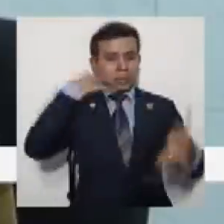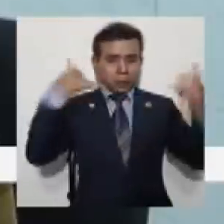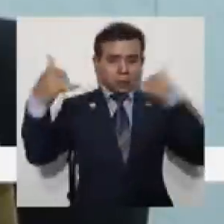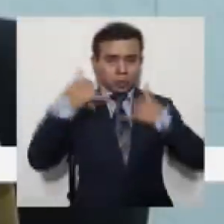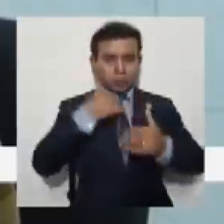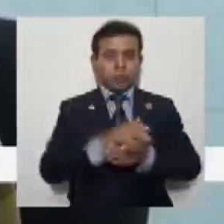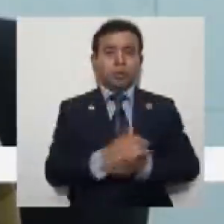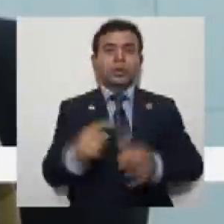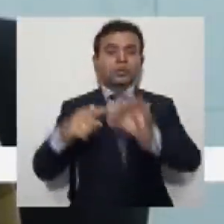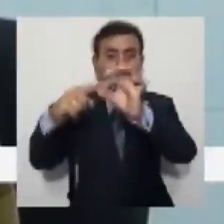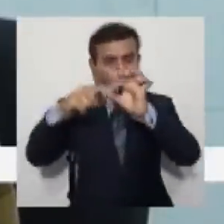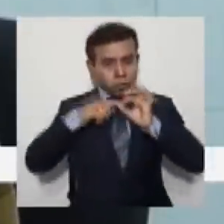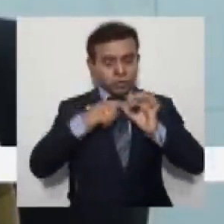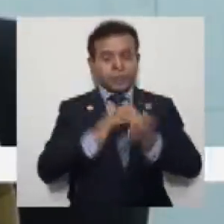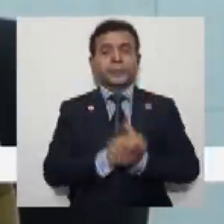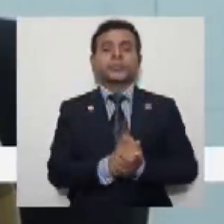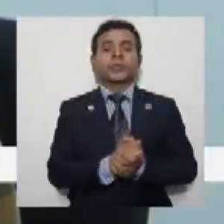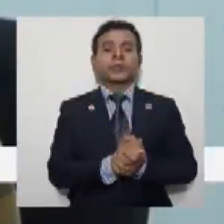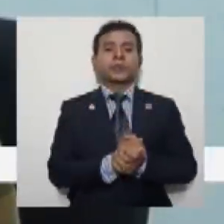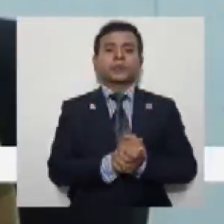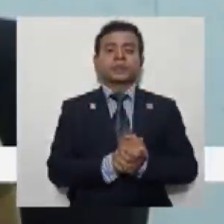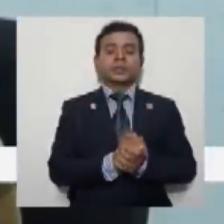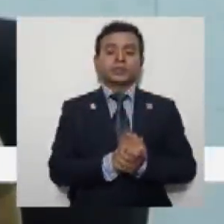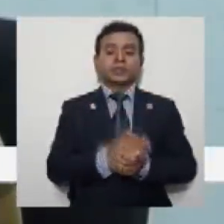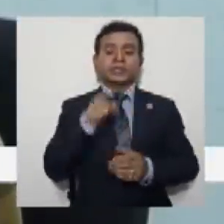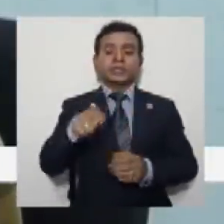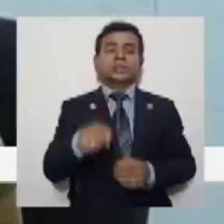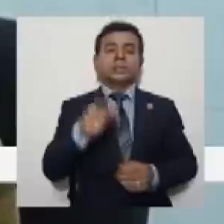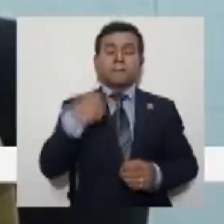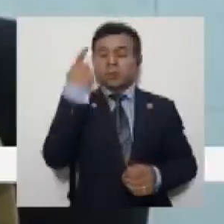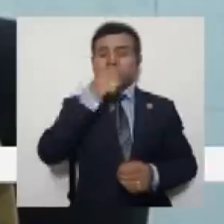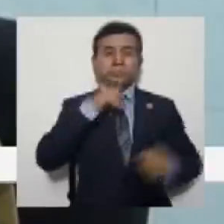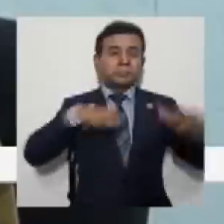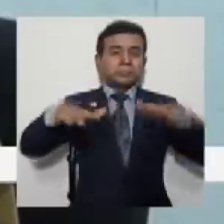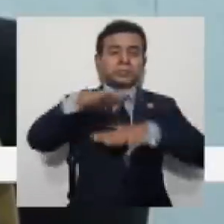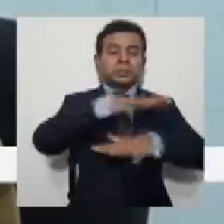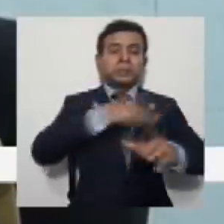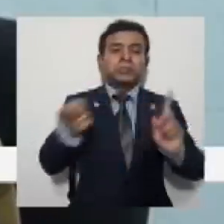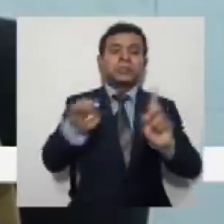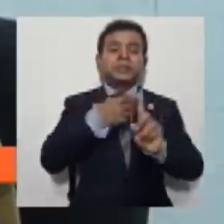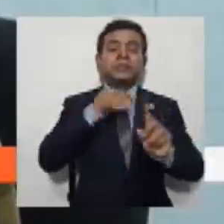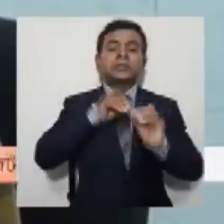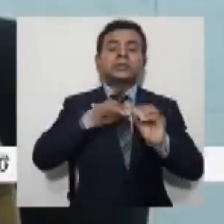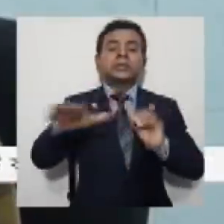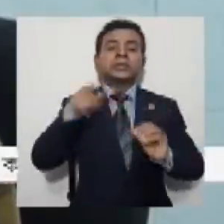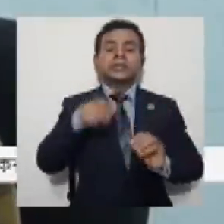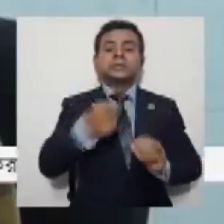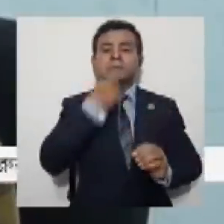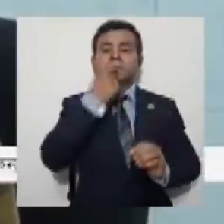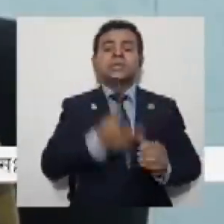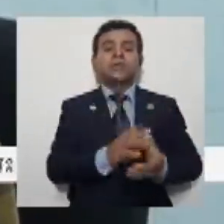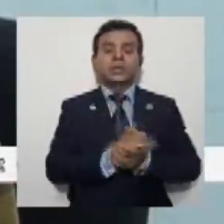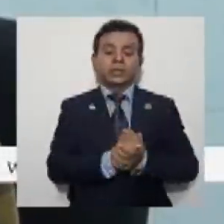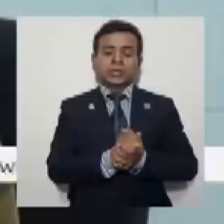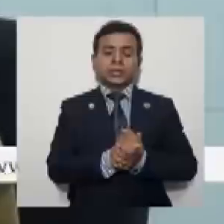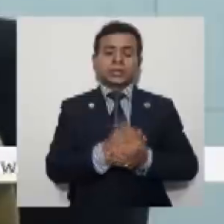কমিউনিটি যে ট্রান্সমিশন এটার অর্থ সাধারণ মানুষ অনেকেই জানেন না, আপনারা একটু বলবেন। আমি এই কমিউনিটি ট্রান্সমিশন সম্পর্কে বলতে চাই যে